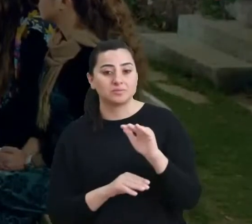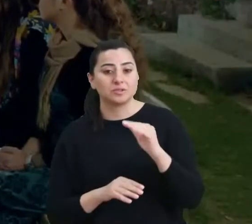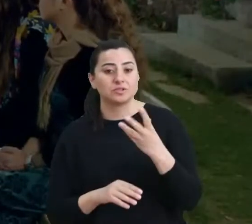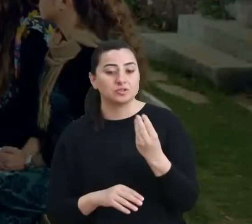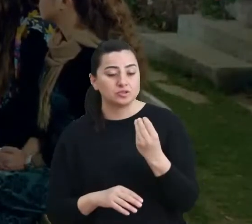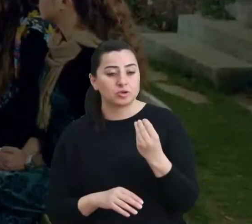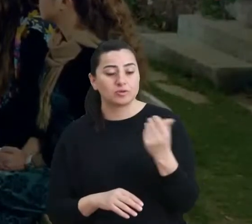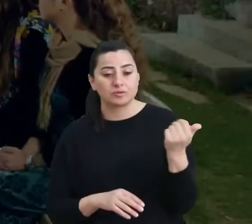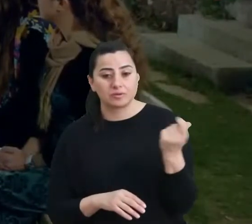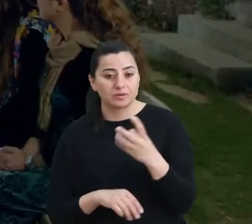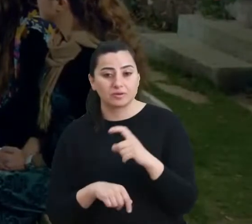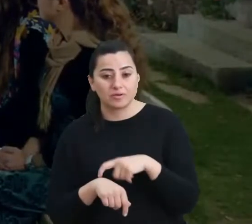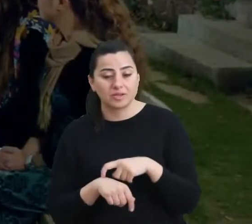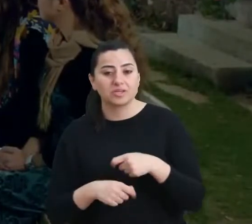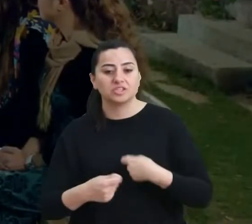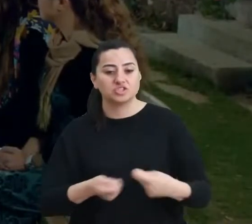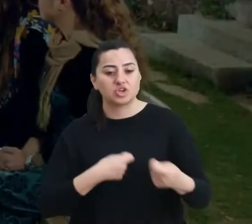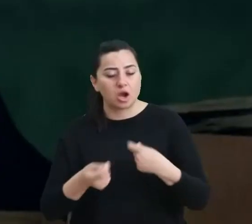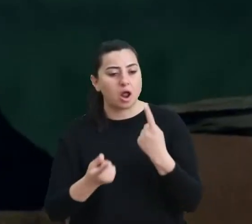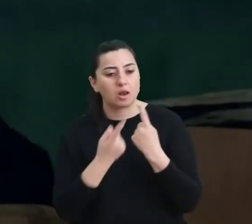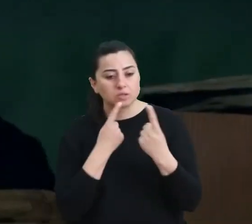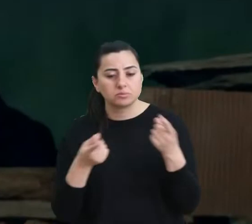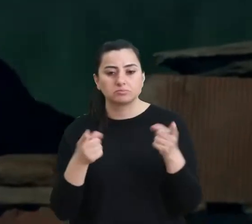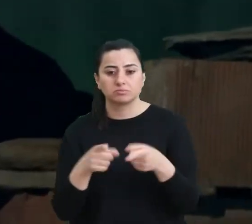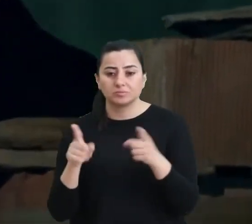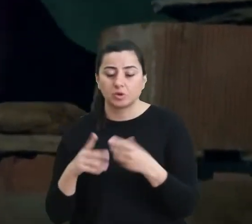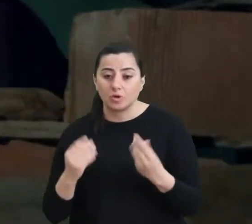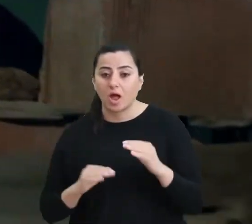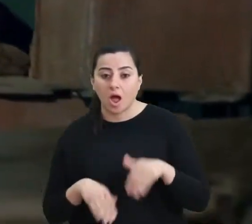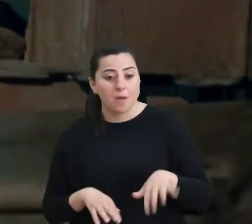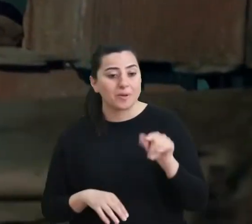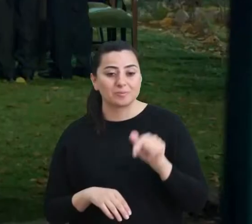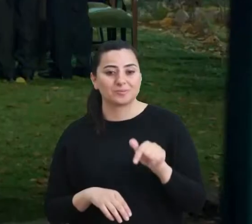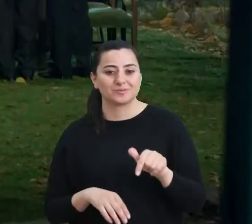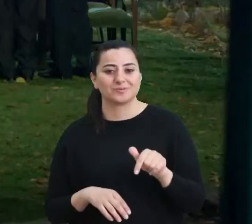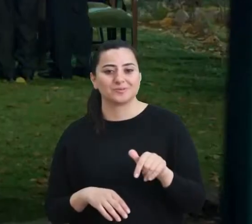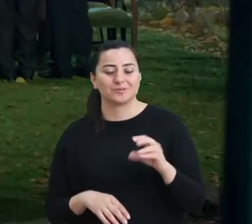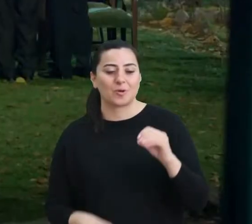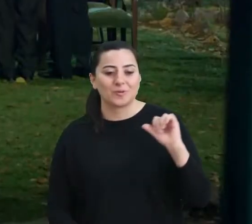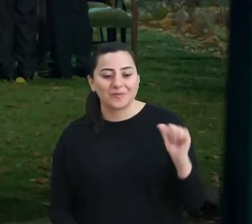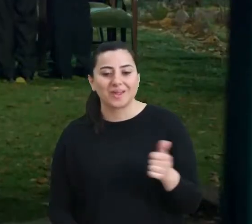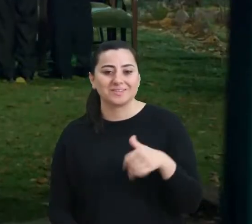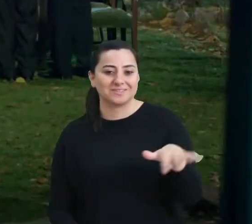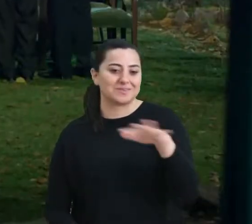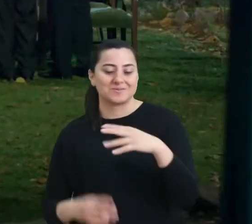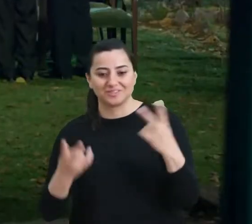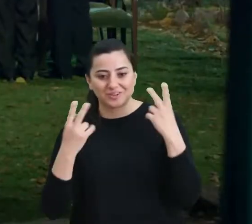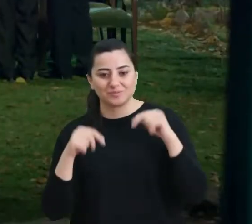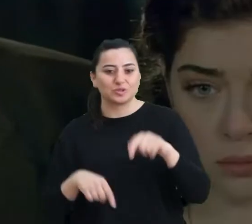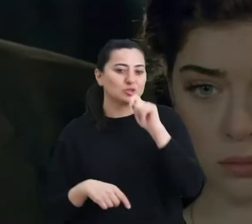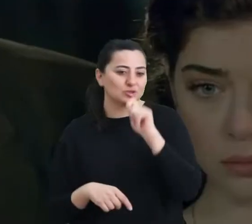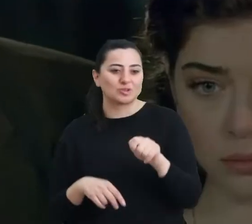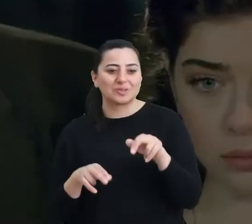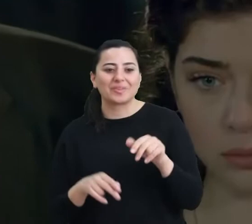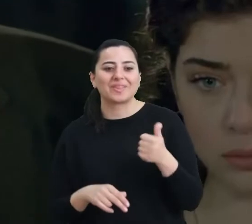çok kez önemli ticari anlaşmalar yaptım. Ama hiçbiri bugün burada sizlerin huzurunda verilen söz